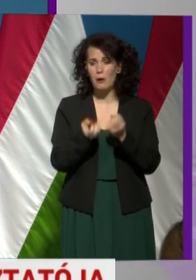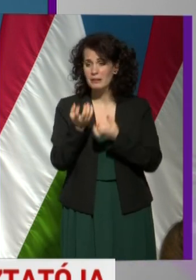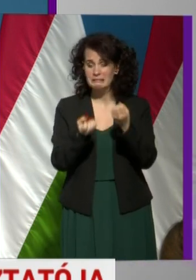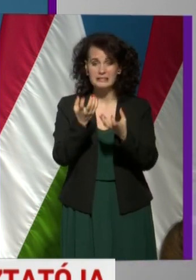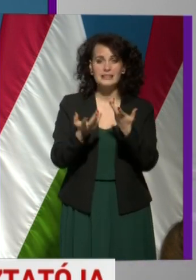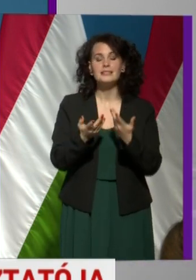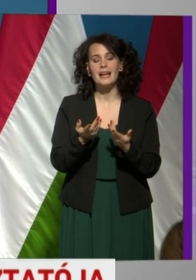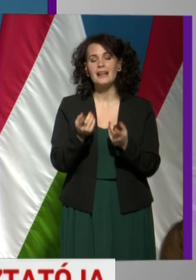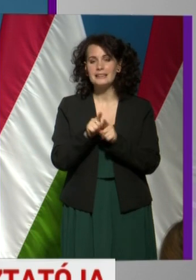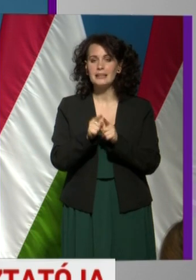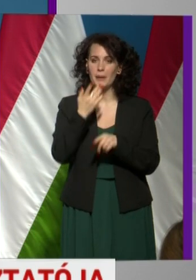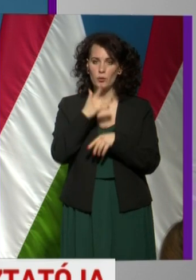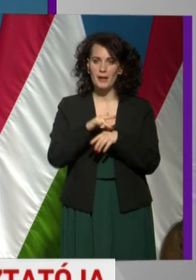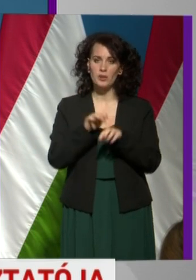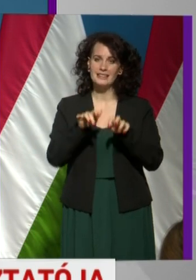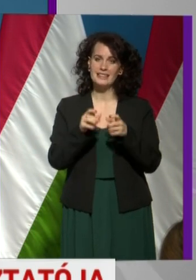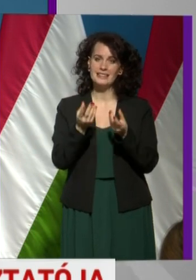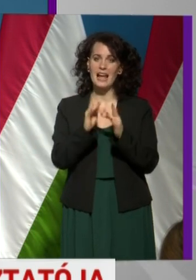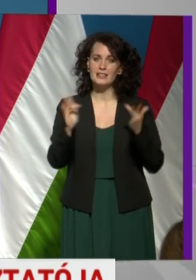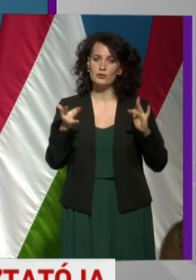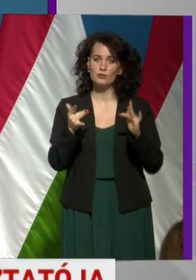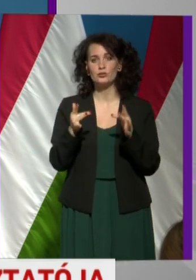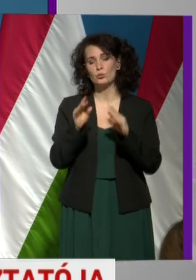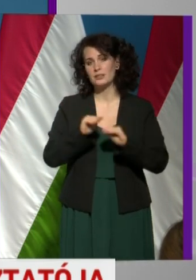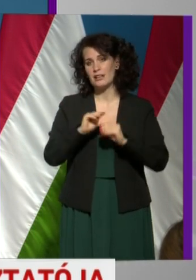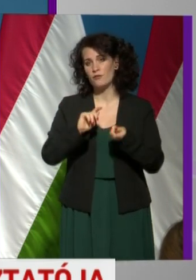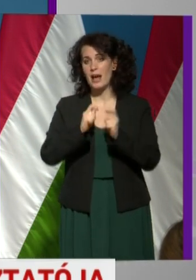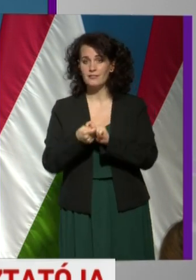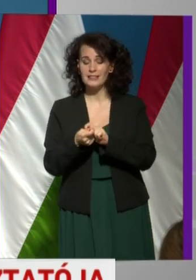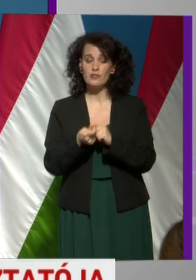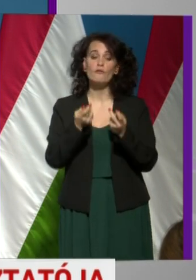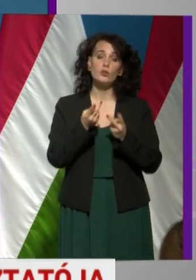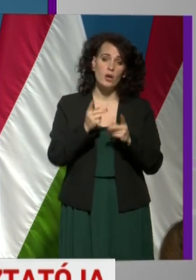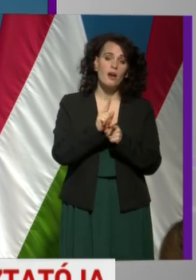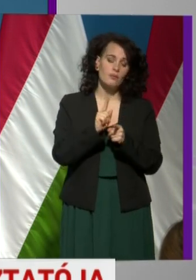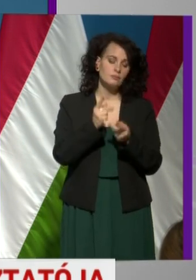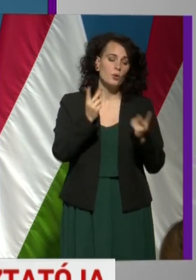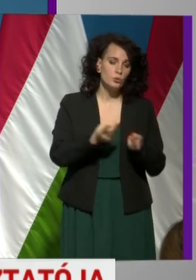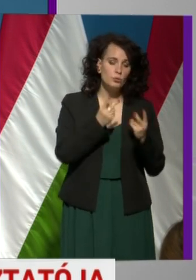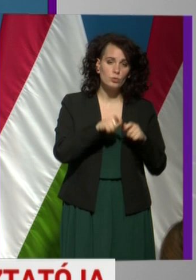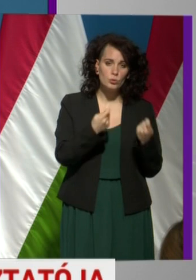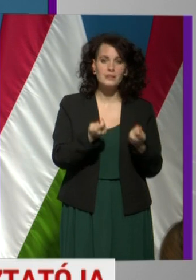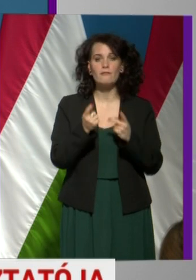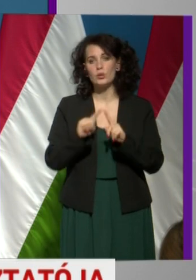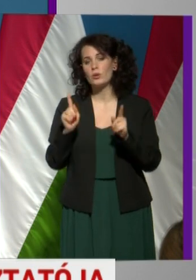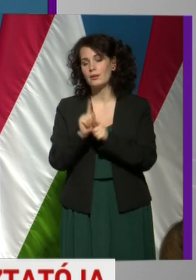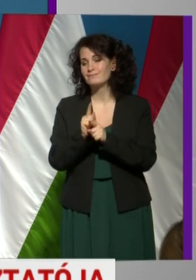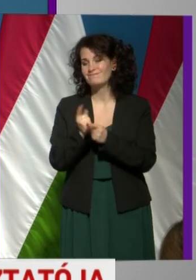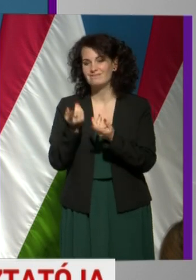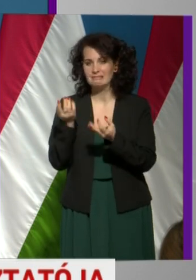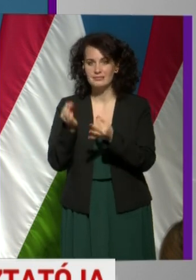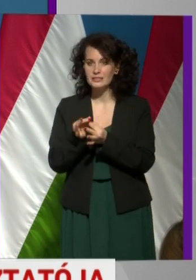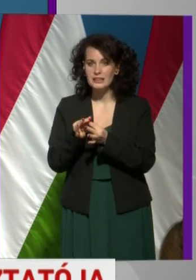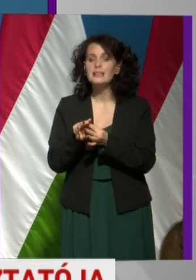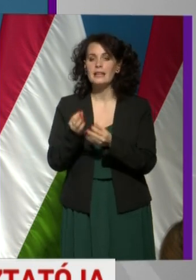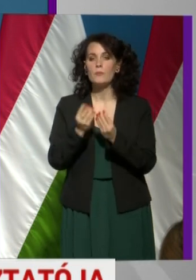a digitális oktatásra való átállást. Ez egyes területeken könnyebb, máshol nehezebb lehet. A módszertani ajánlásban